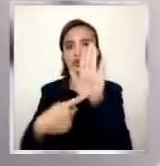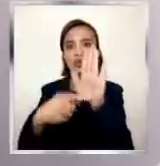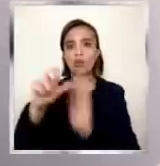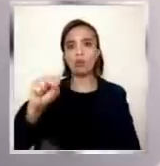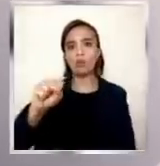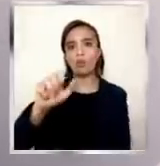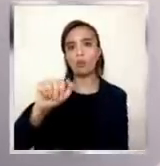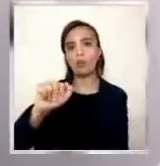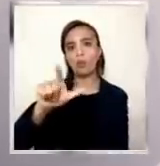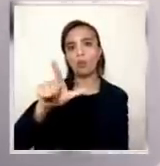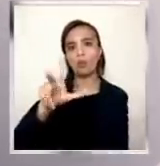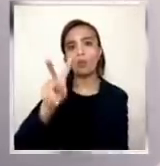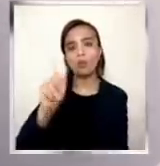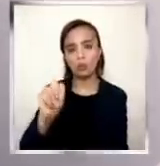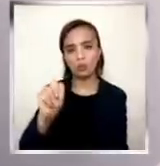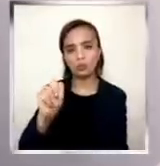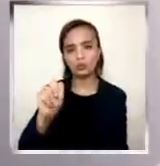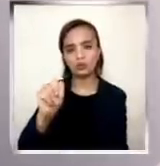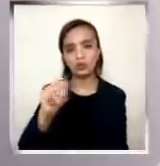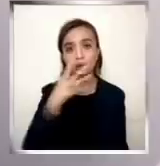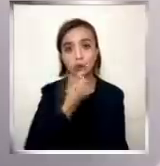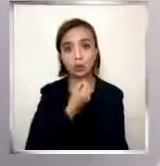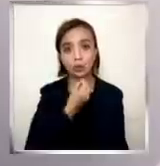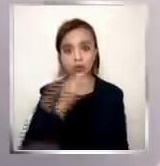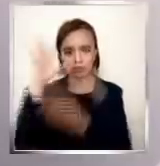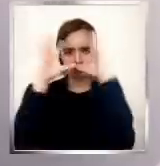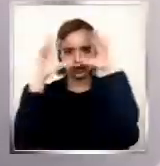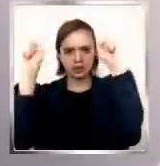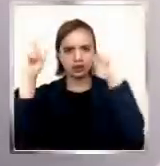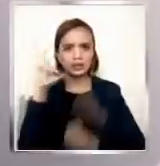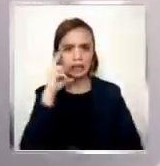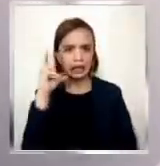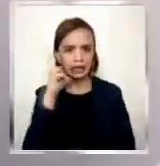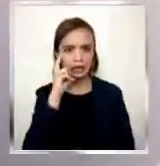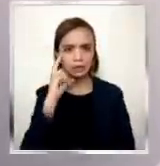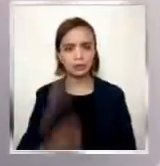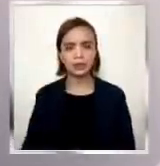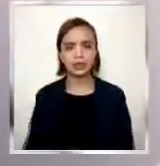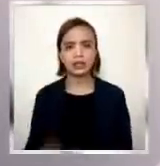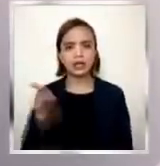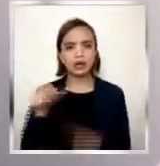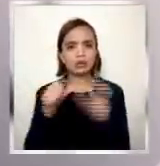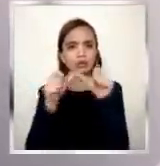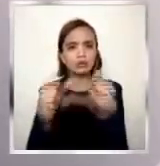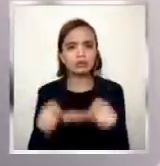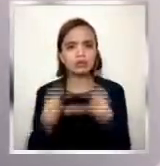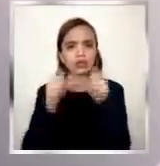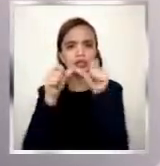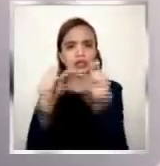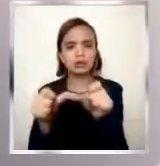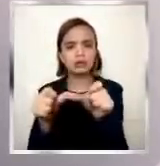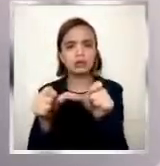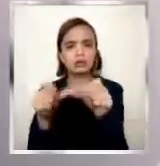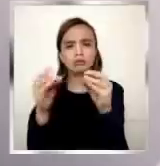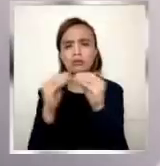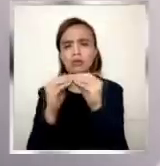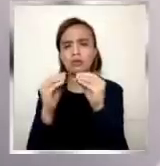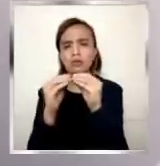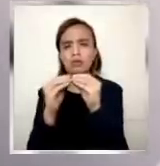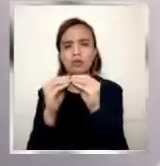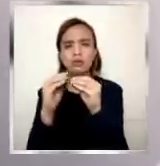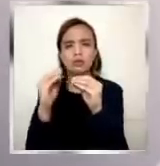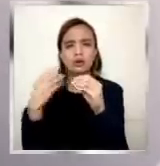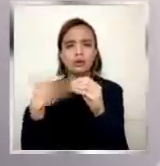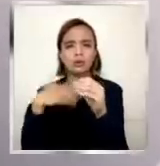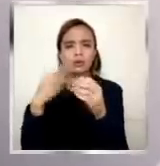Worth o SALN ni Pangulong Duterte. Isinusulong din niya ang mas mabigat na parusa sa mga magkokomento